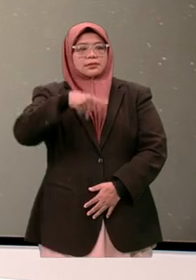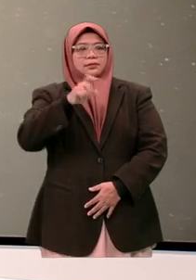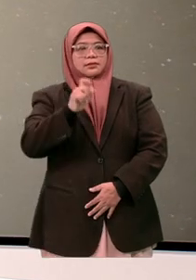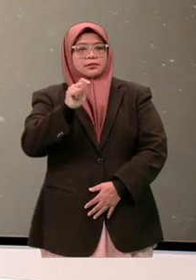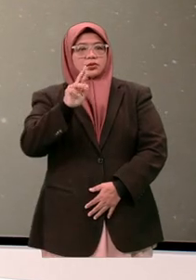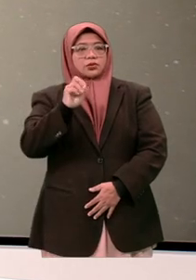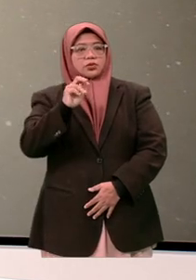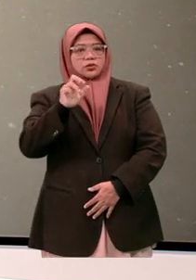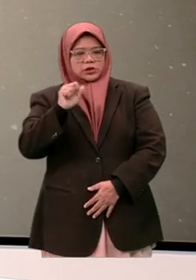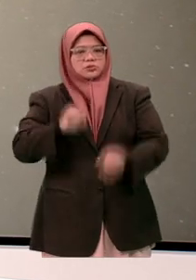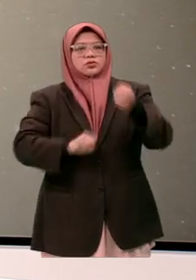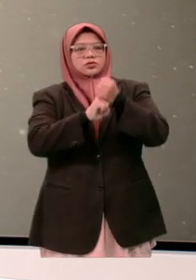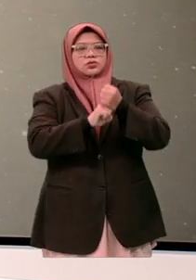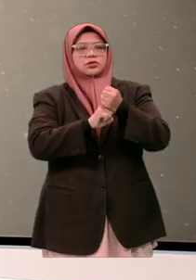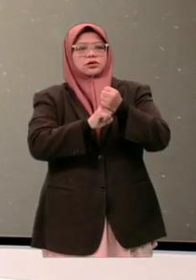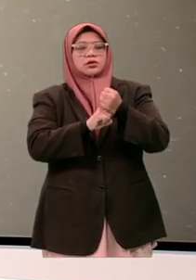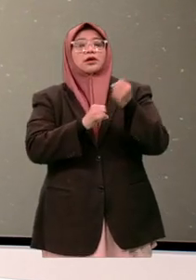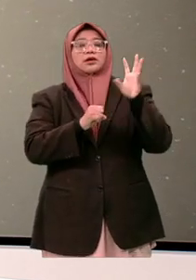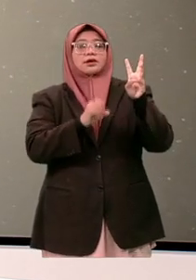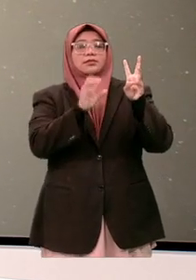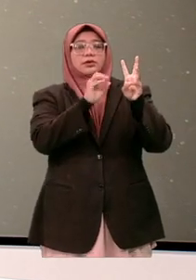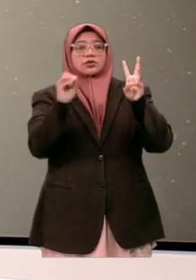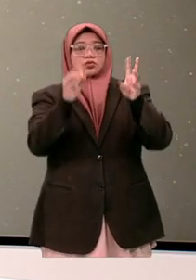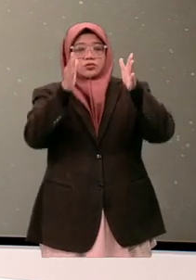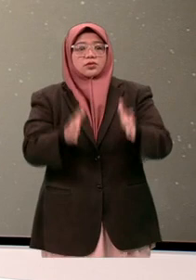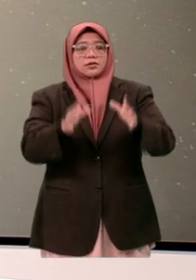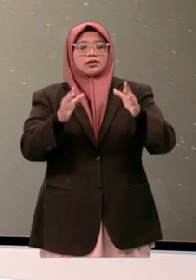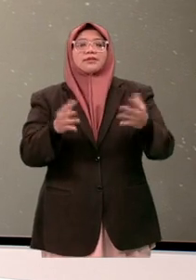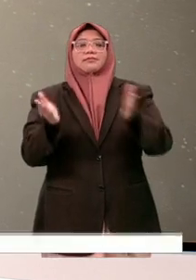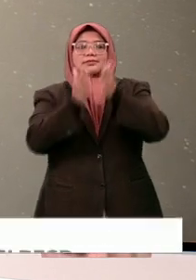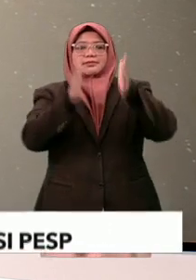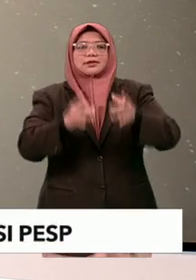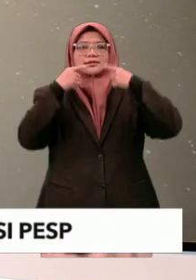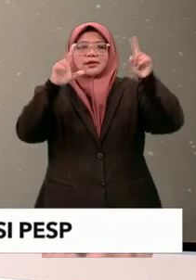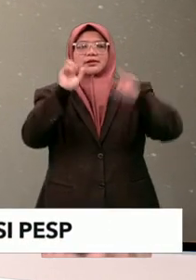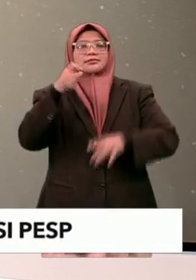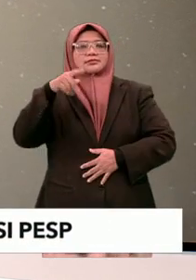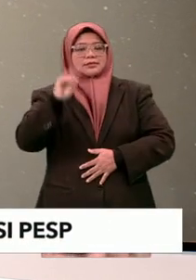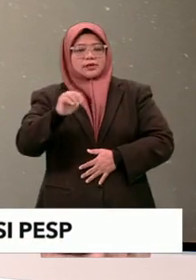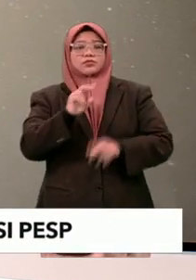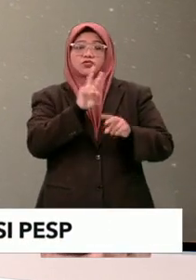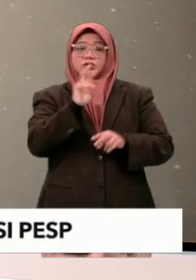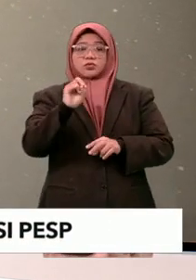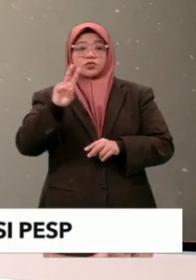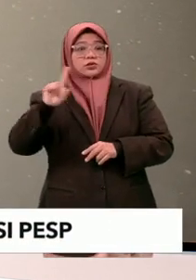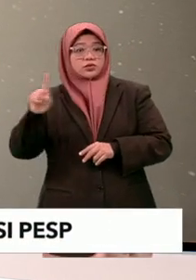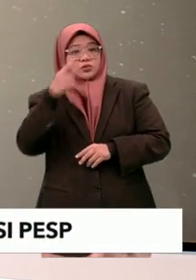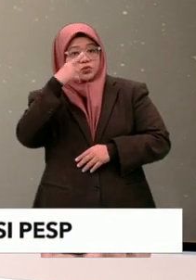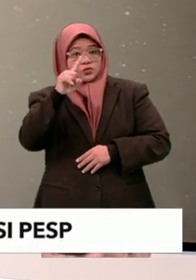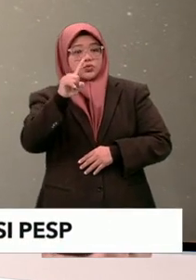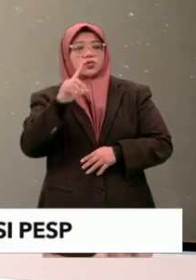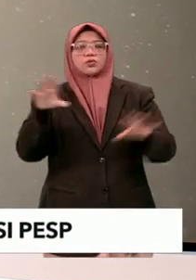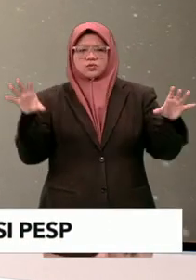Petronas akan menaja seramai 600 pelajar cemerlang sijil Pelajaran Malaysia SPM 2021